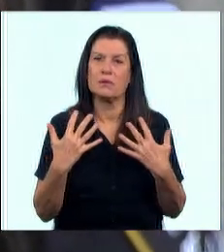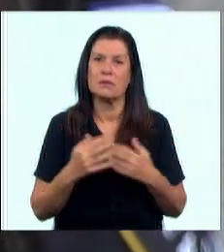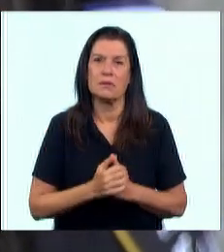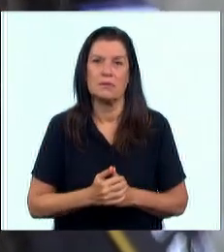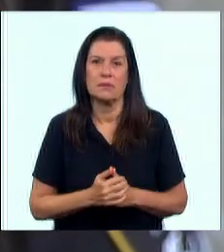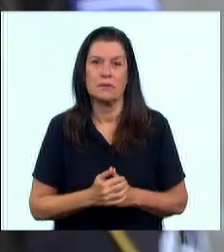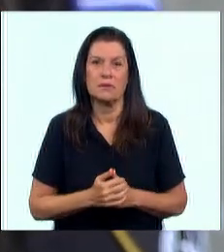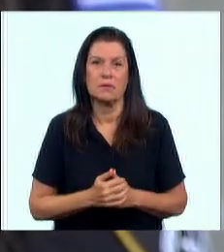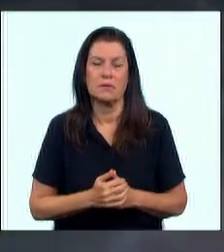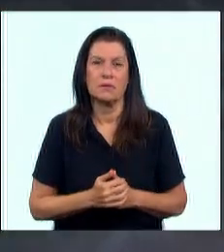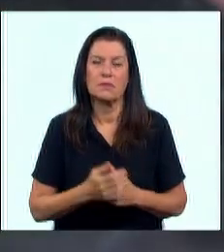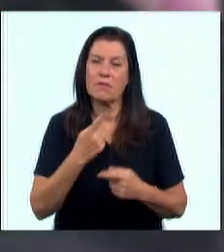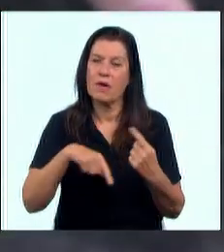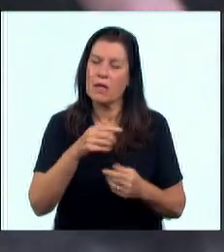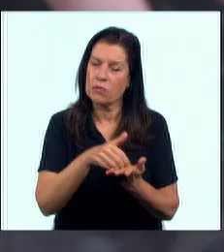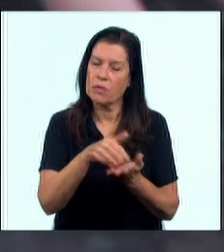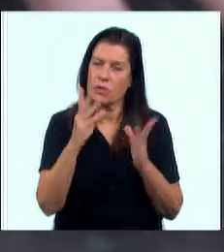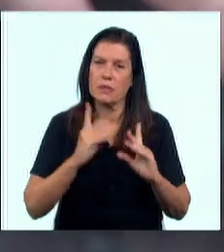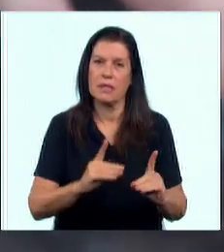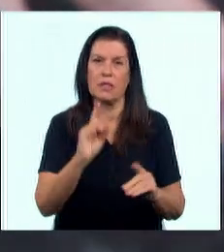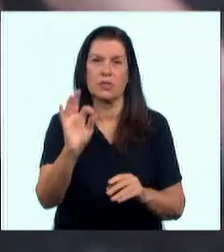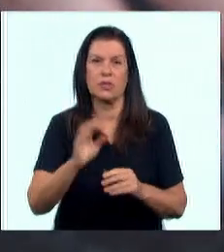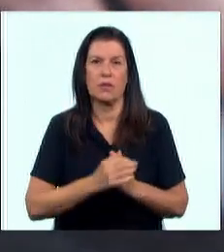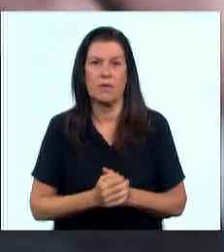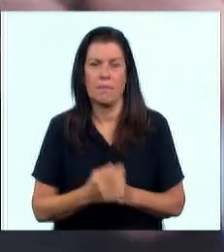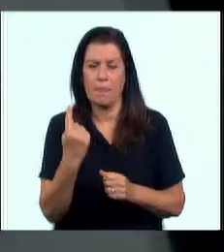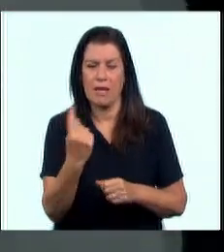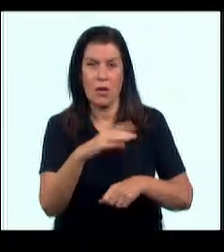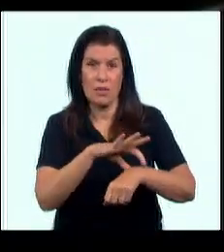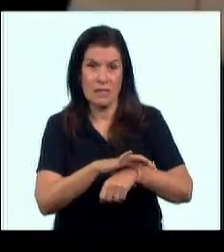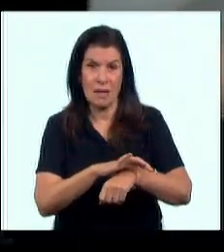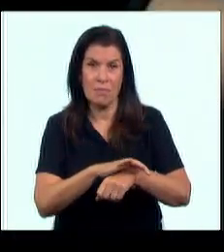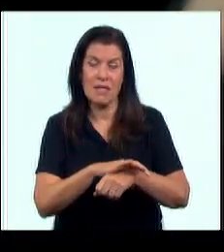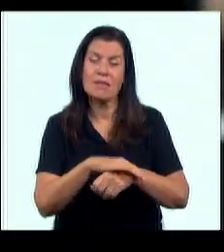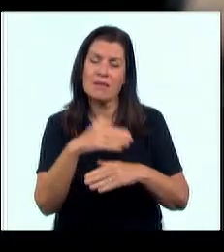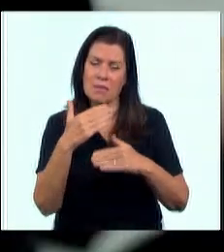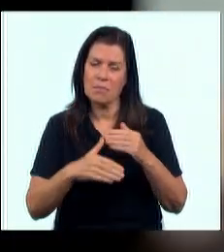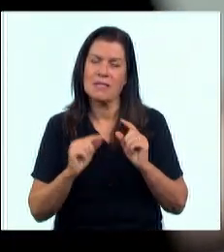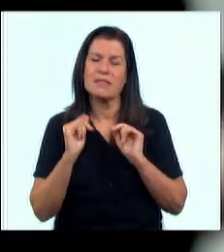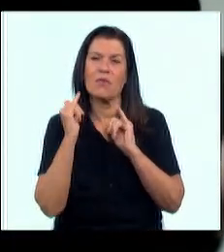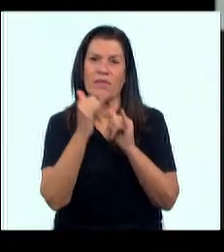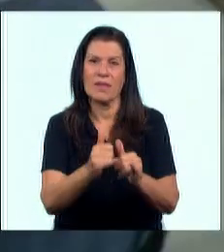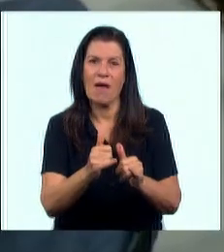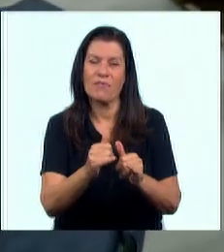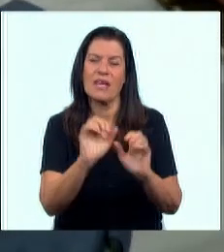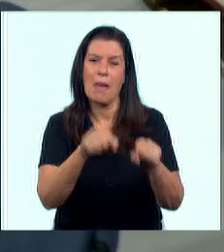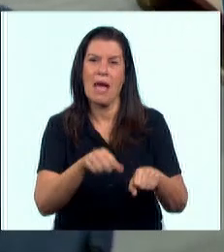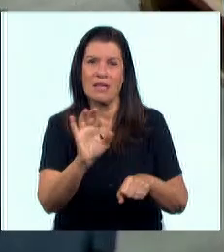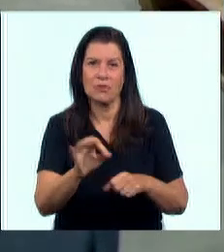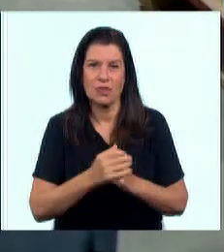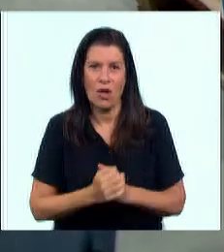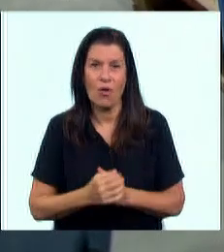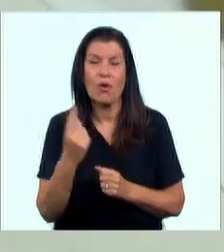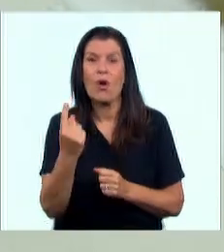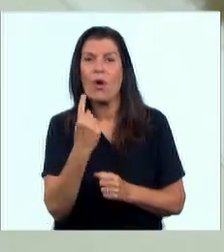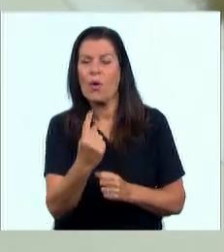ואנחנו נמשיך את הדרך שלנו. כל צמיד יגיע בסוף אל בעליו. כל חולצה, כל מזכרת. זה ייקח זמן,